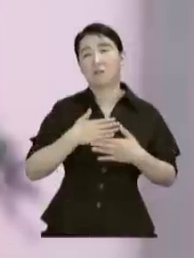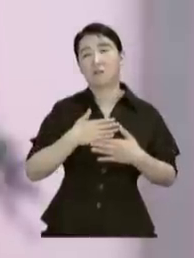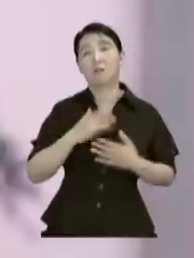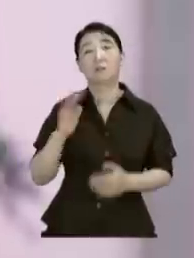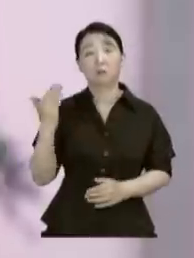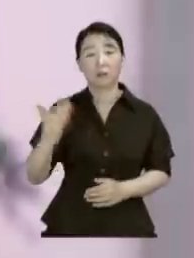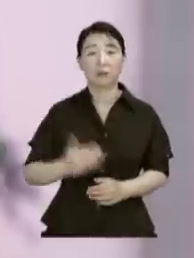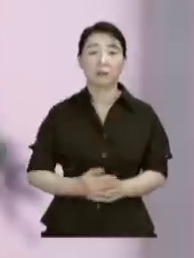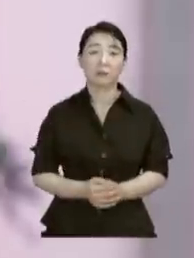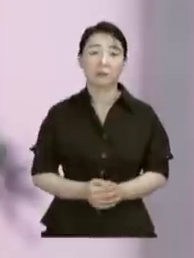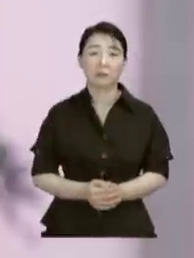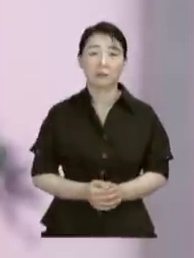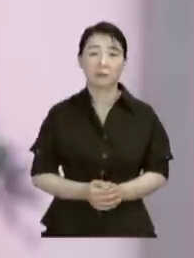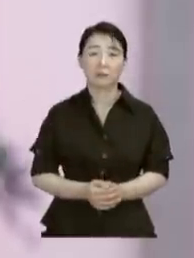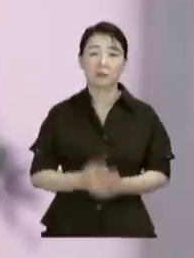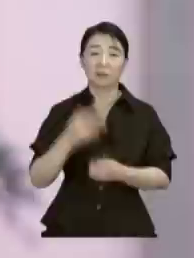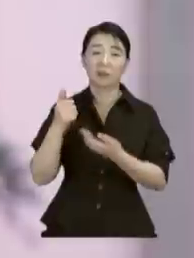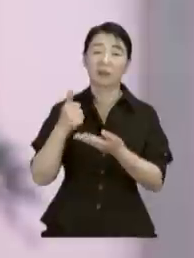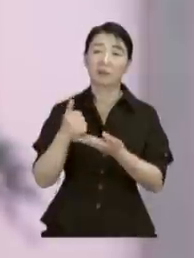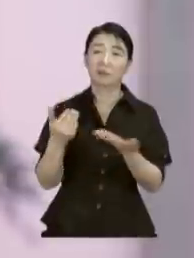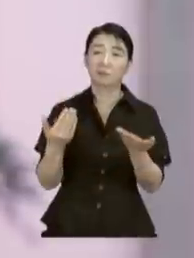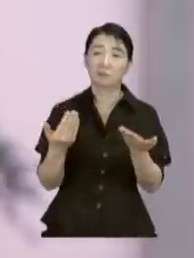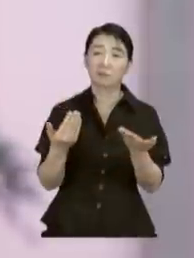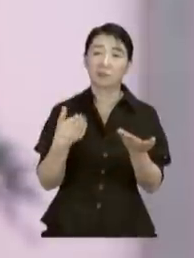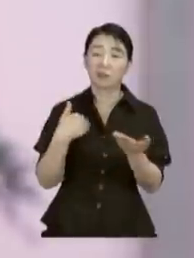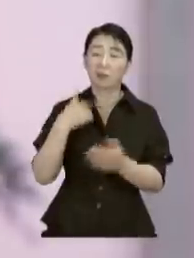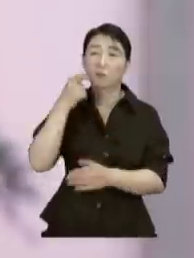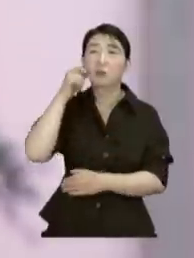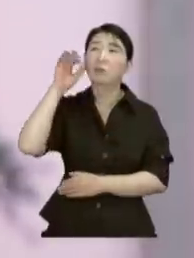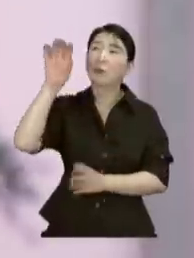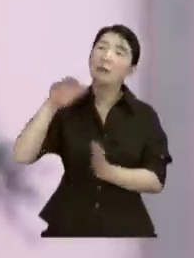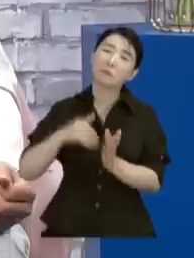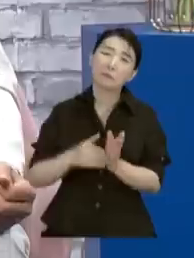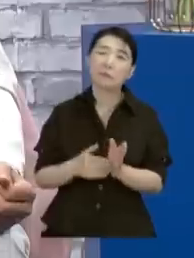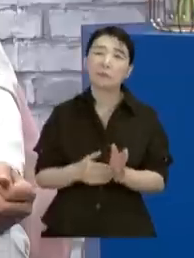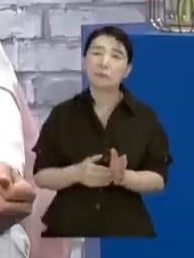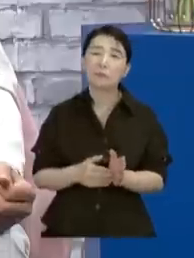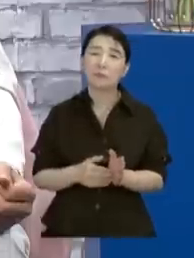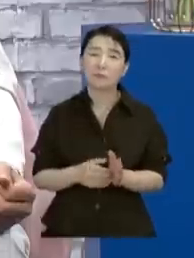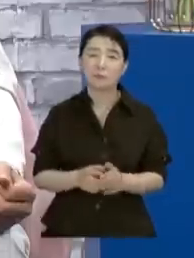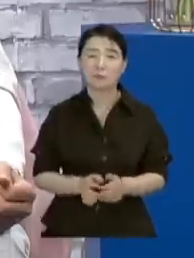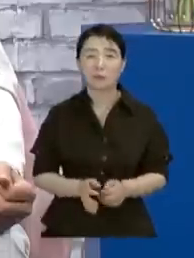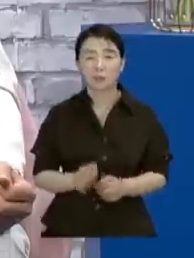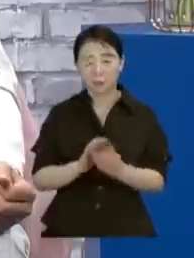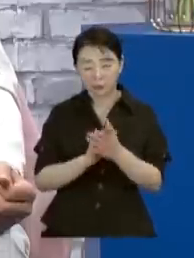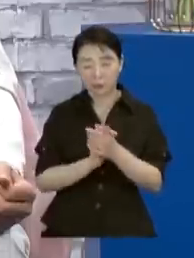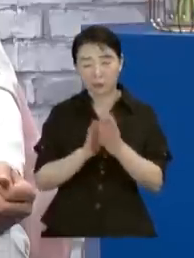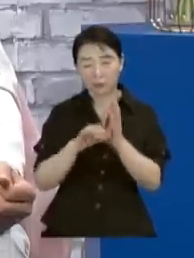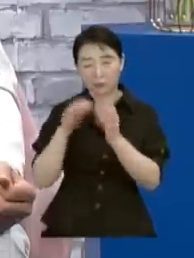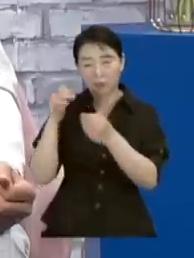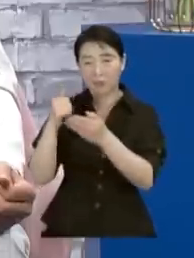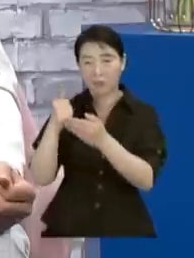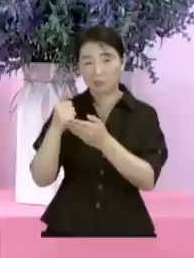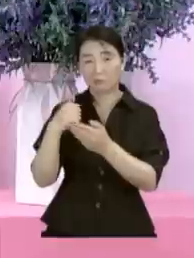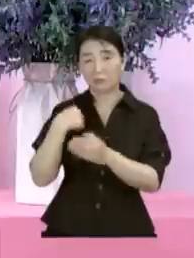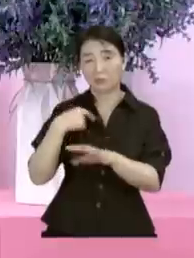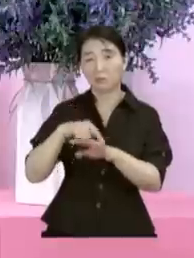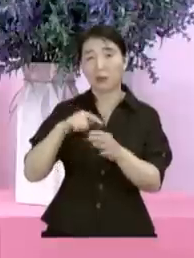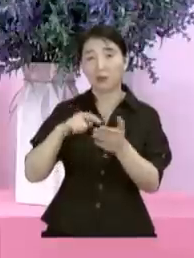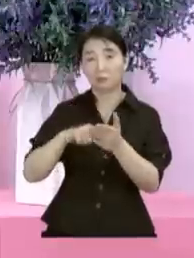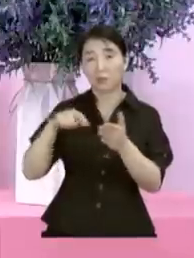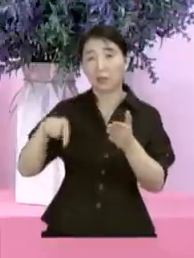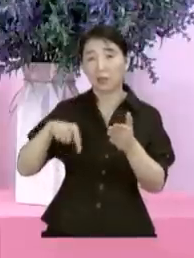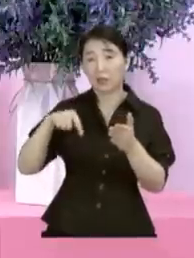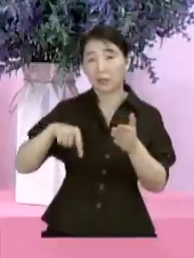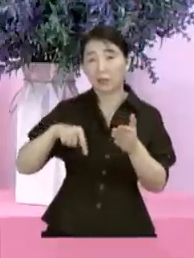그래서 하나님 저 못한다고 말씀드렸잖아요. 그런데 기도하는데 하나님이 저의 마음